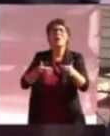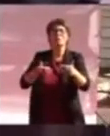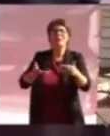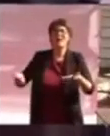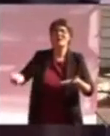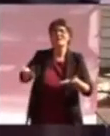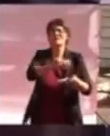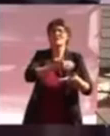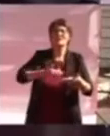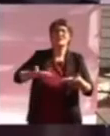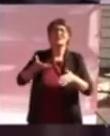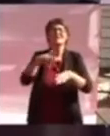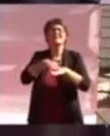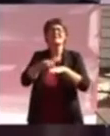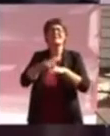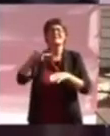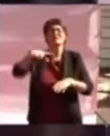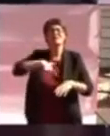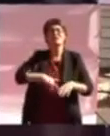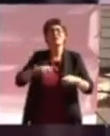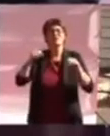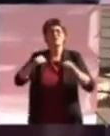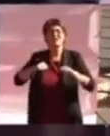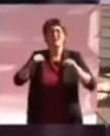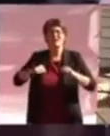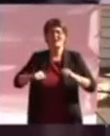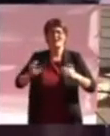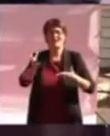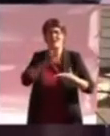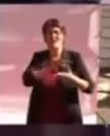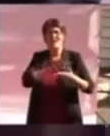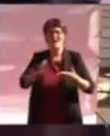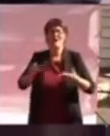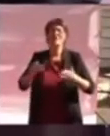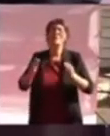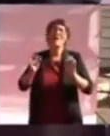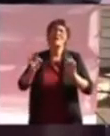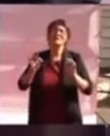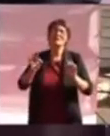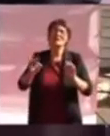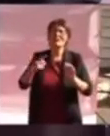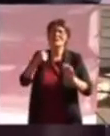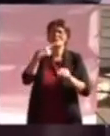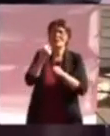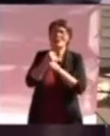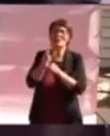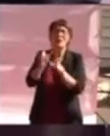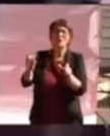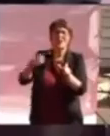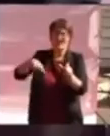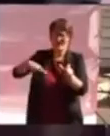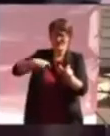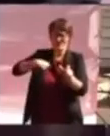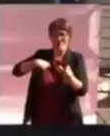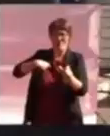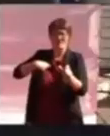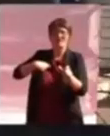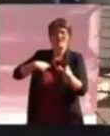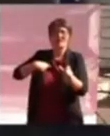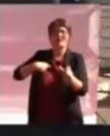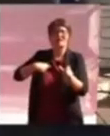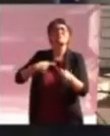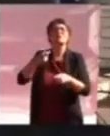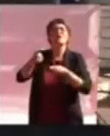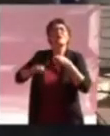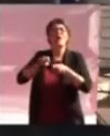con una particolare attenzione a noi operatori di cooperative sociali e come